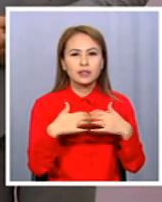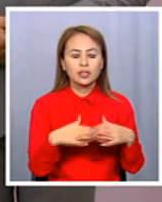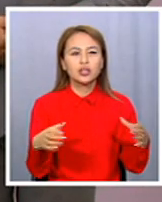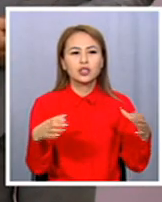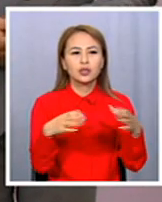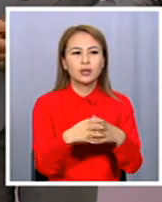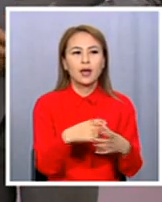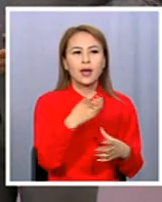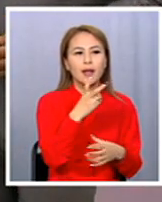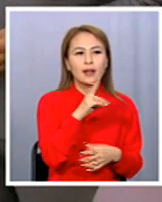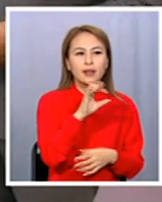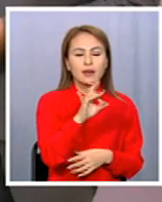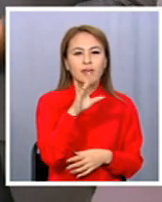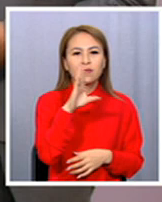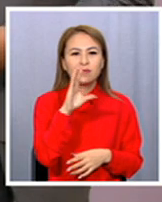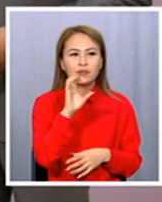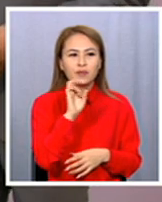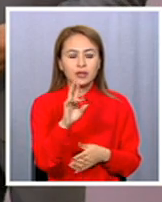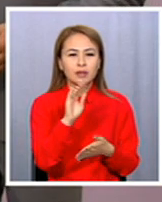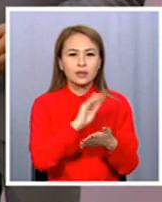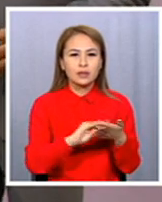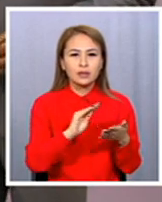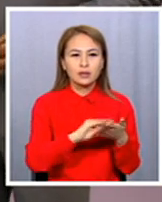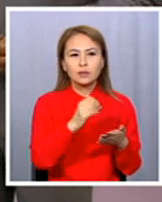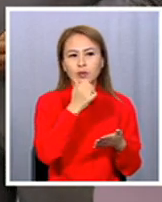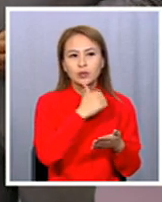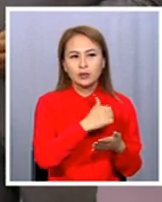Вен диаграммасын кескіндейік.